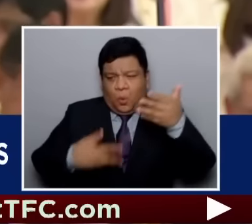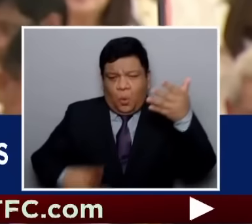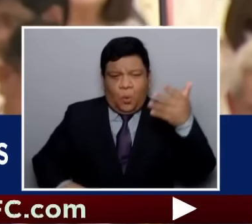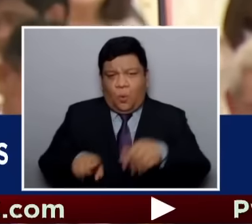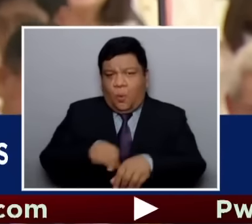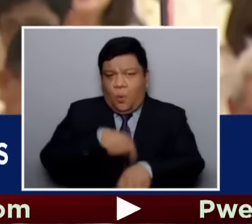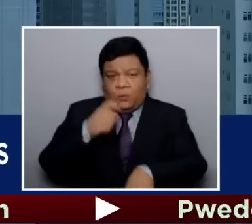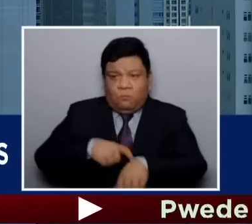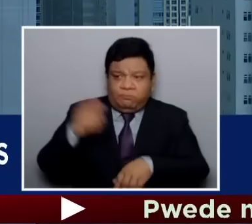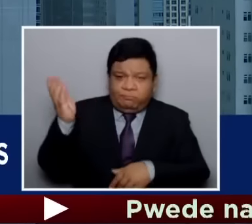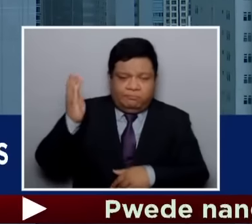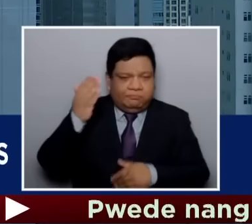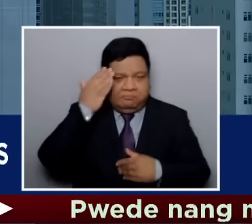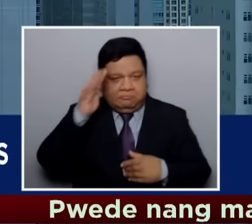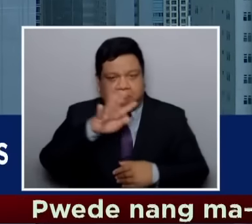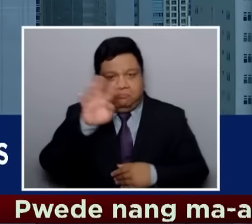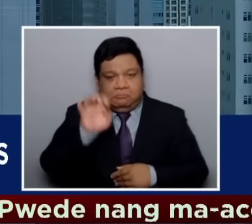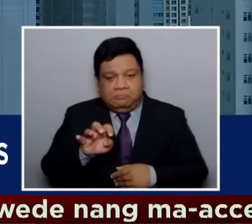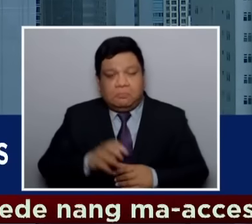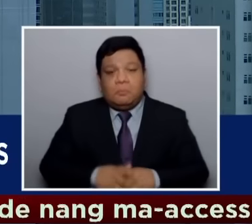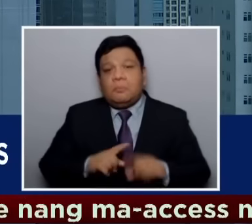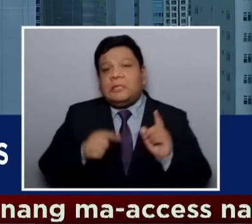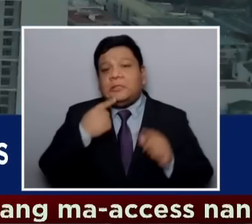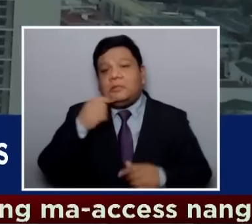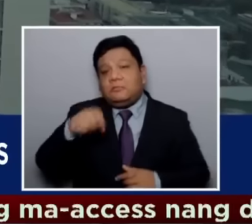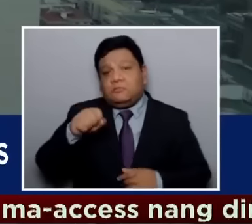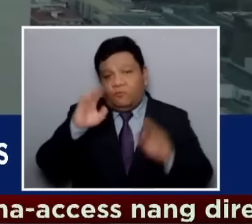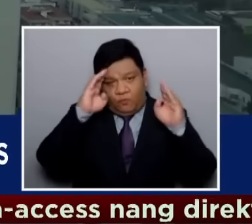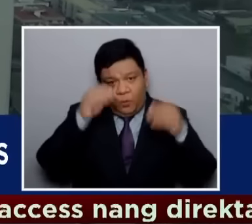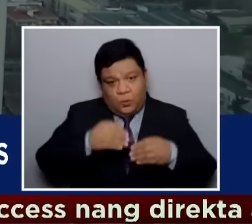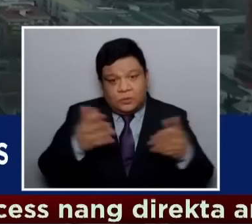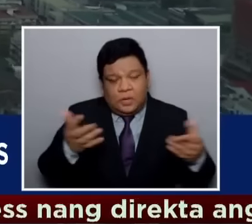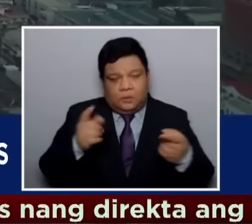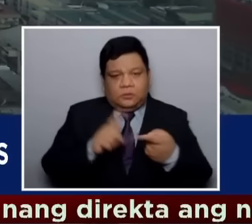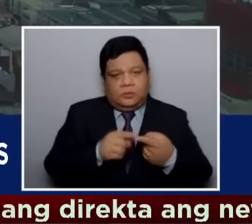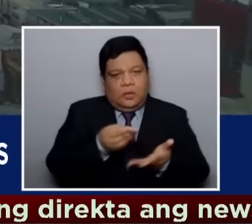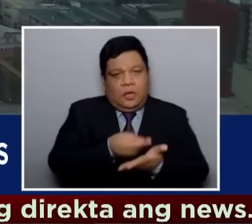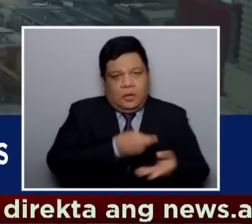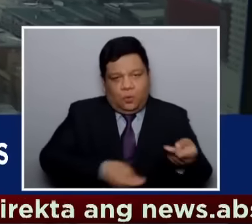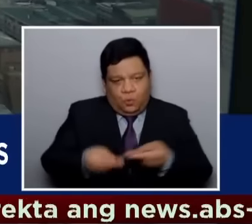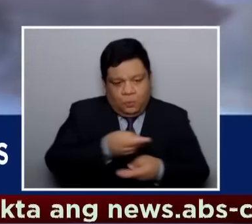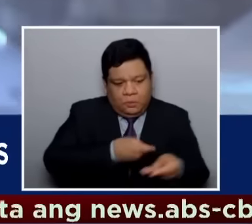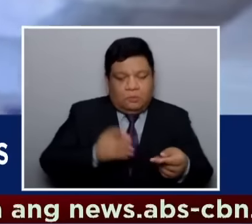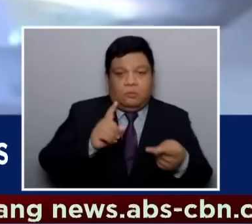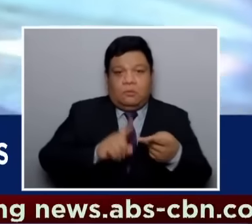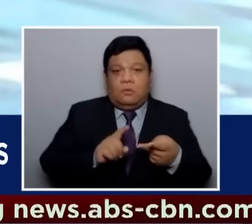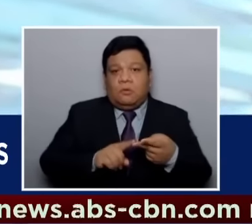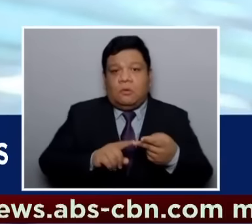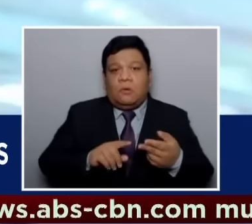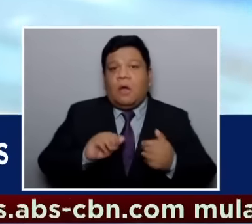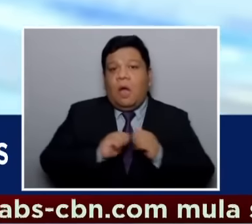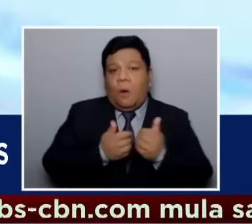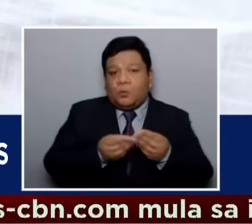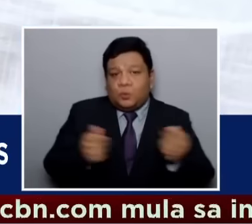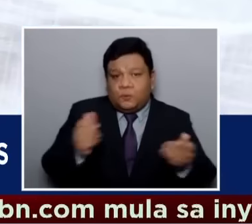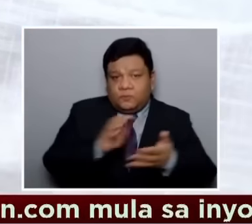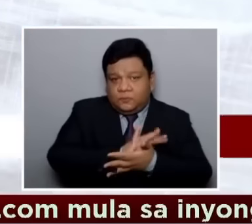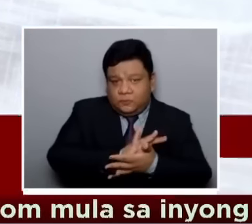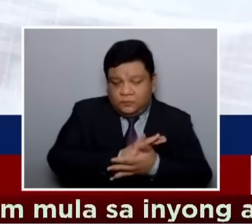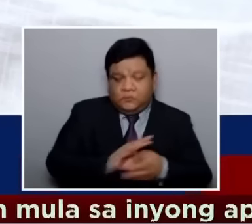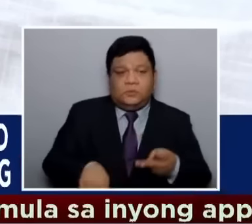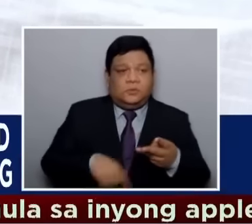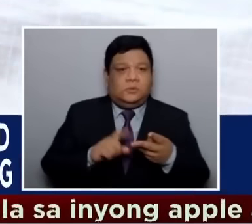talumpati ng Pangulo. Pero kinumpirma niyang iikot ito sa pambansang ekonomiya, sa pangkalahatang COVID-19 response ng gobyerno